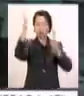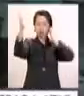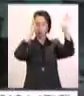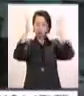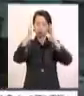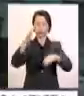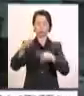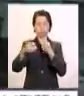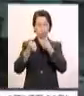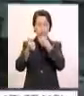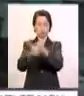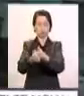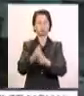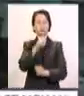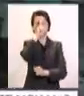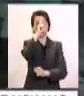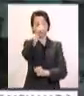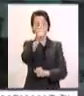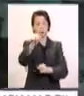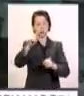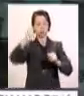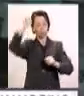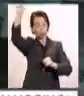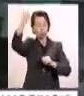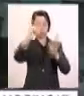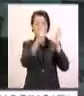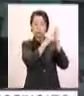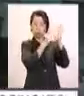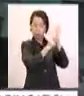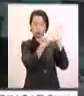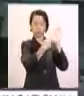Malaysia berpegang kepada kebenaran kedaulatan undang-undang.